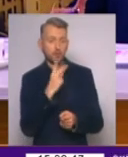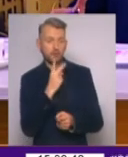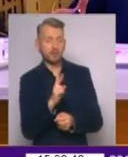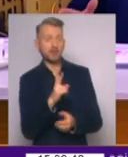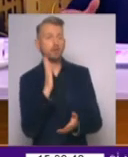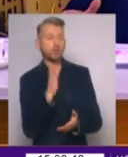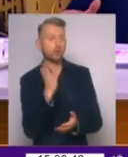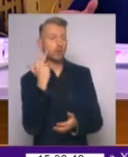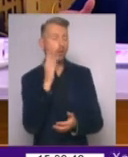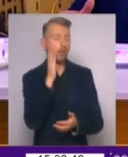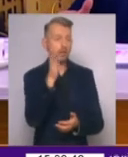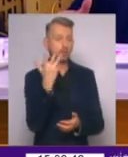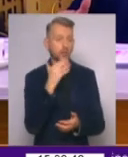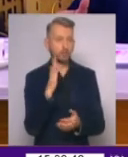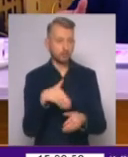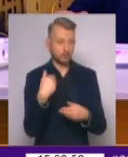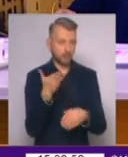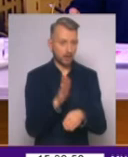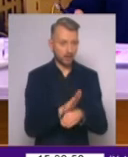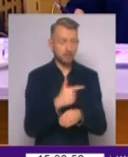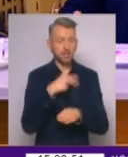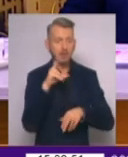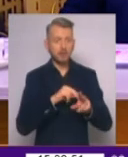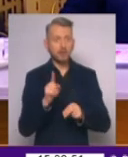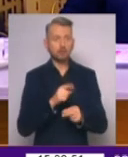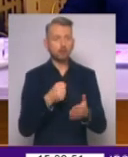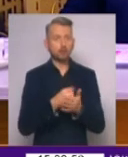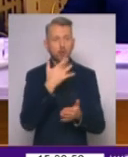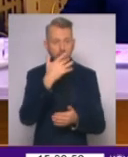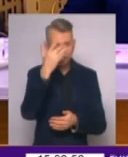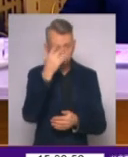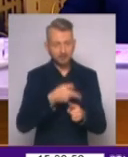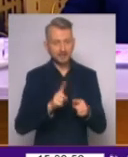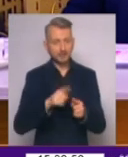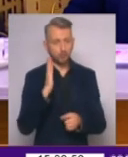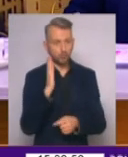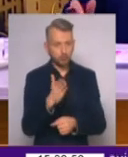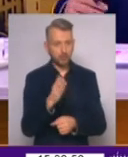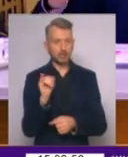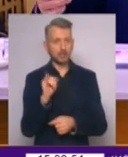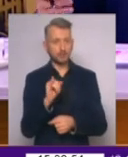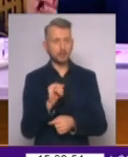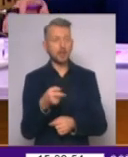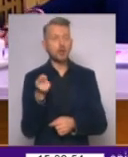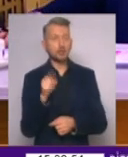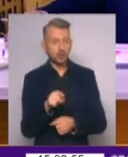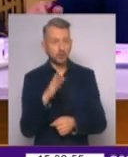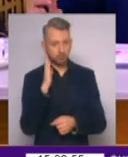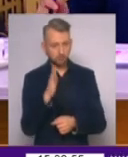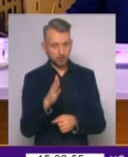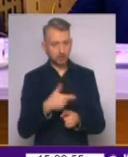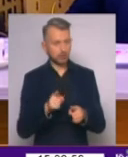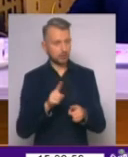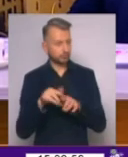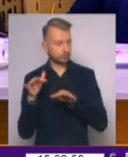буде колись, коли ми видамо цей наказ. Ми надіємося, звичайно, що до літа це буде і тоді піде ця лавина тобто